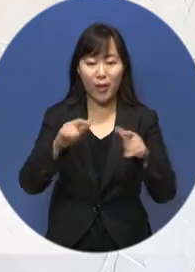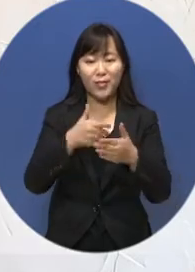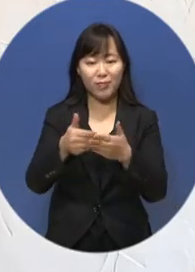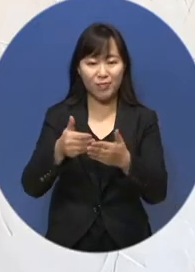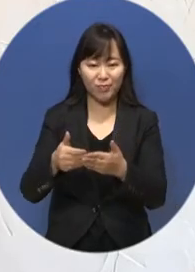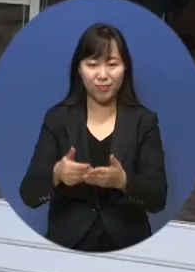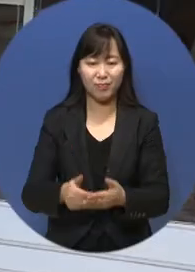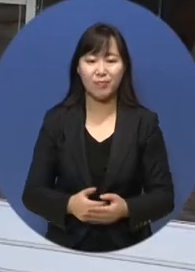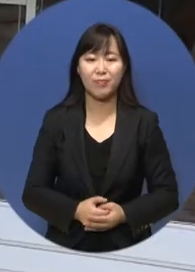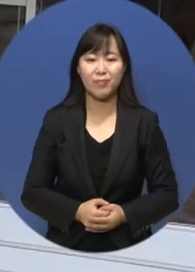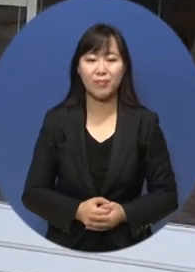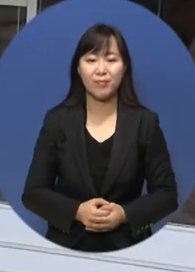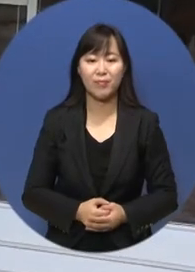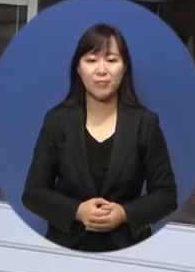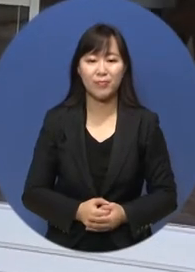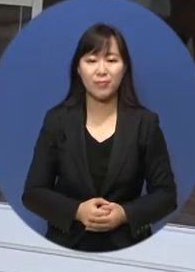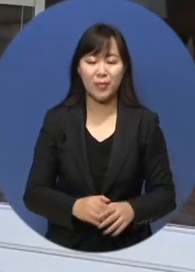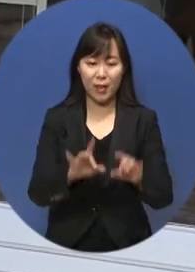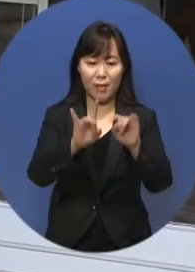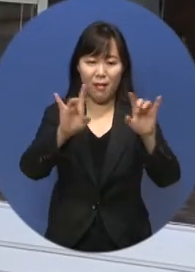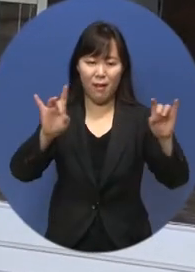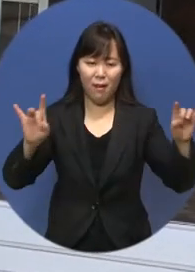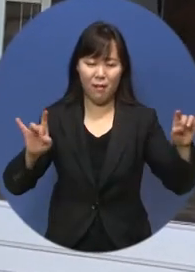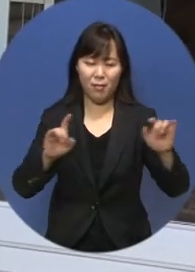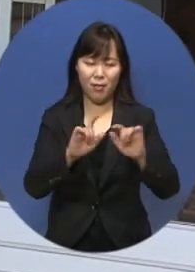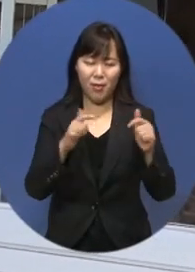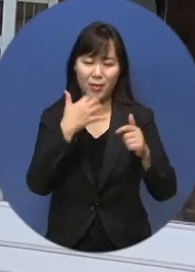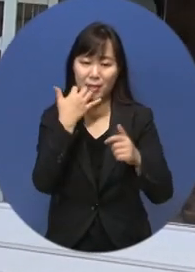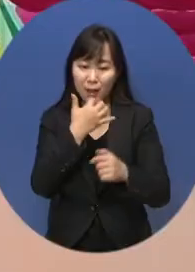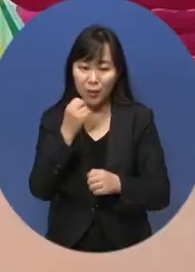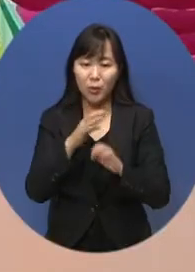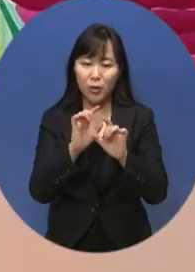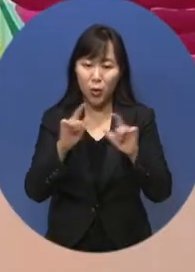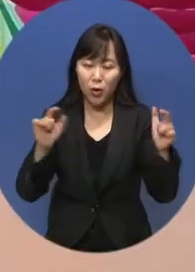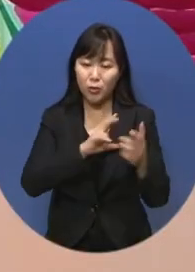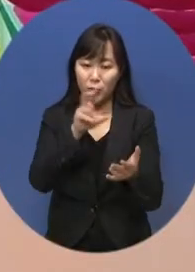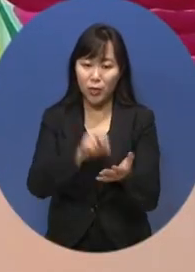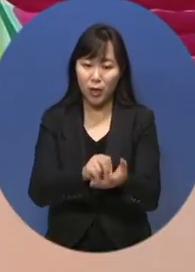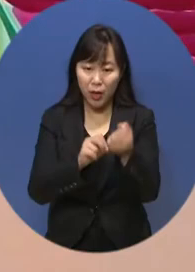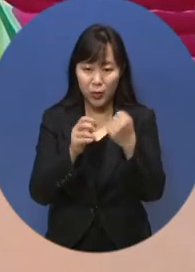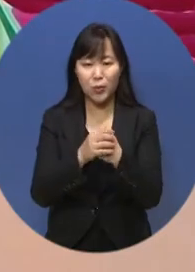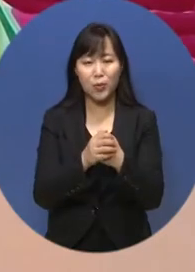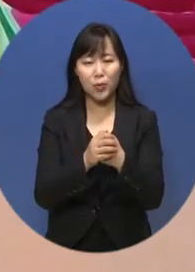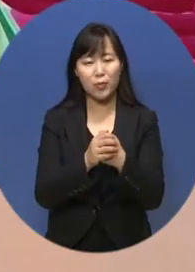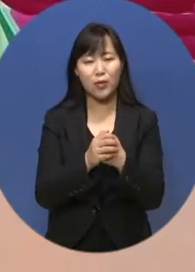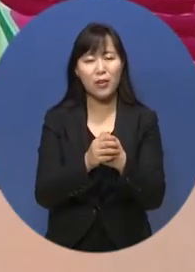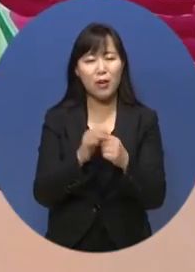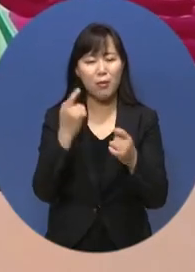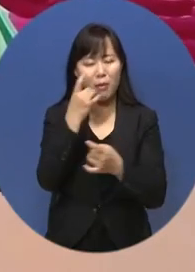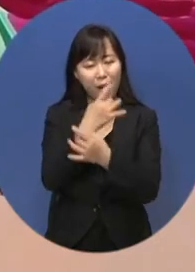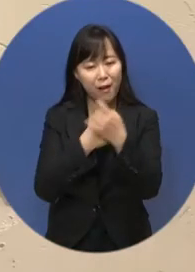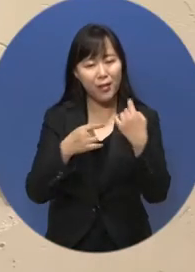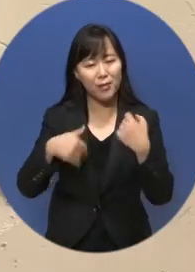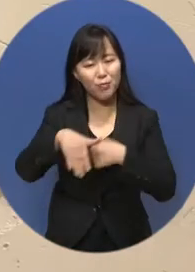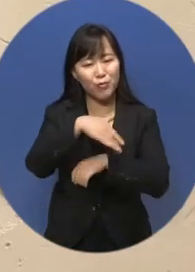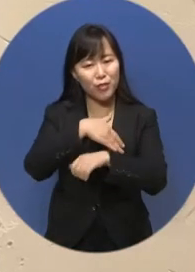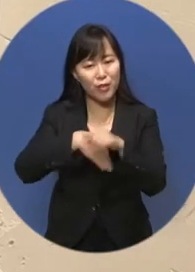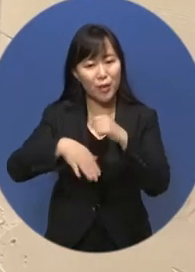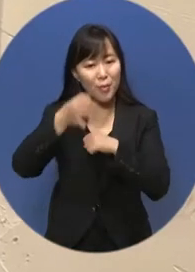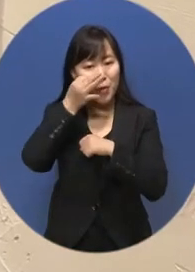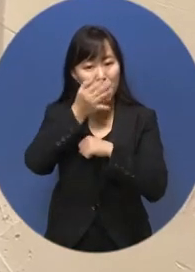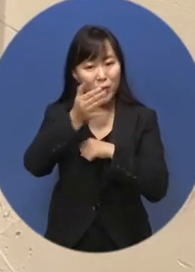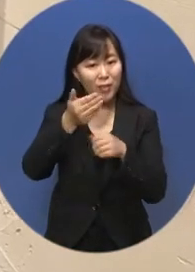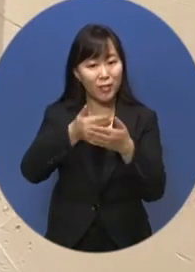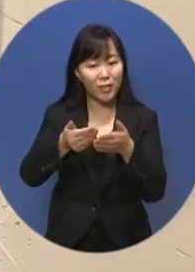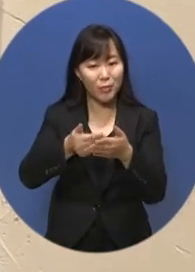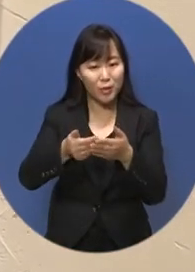진행했었습니다. 저마다 다채로운 색깔과 다양한 소재로 소박하고 환상적인 분위기를 연출한